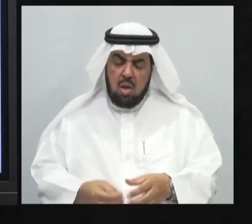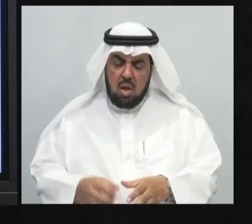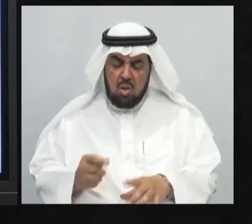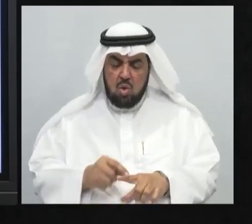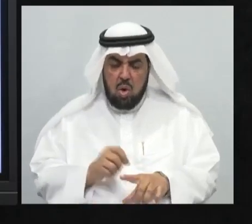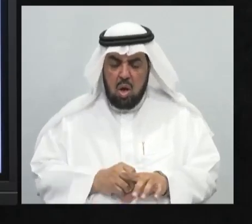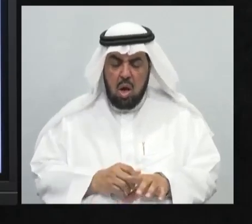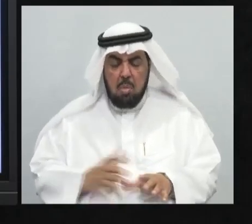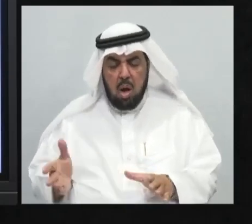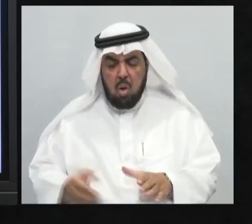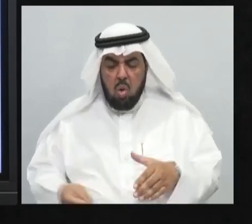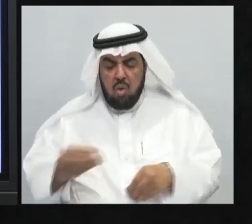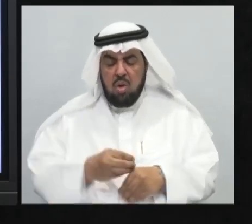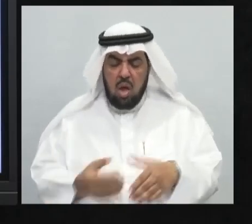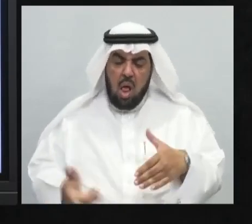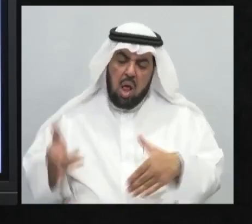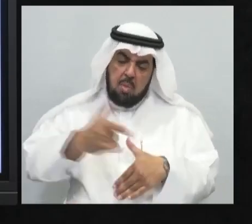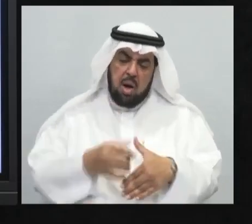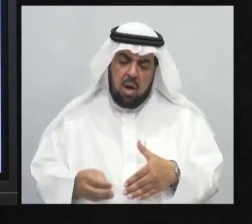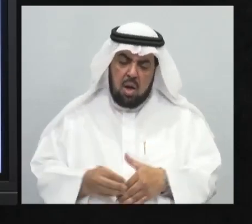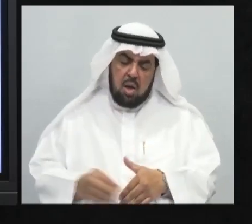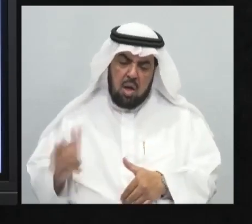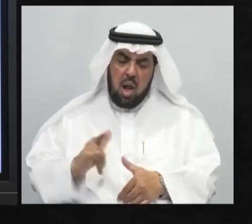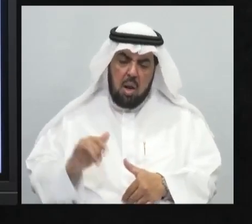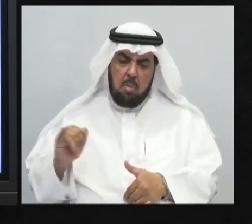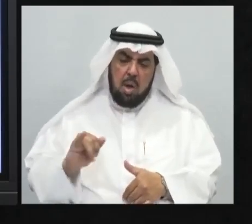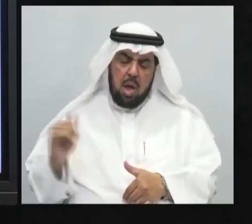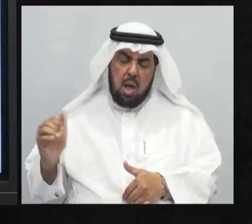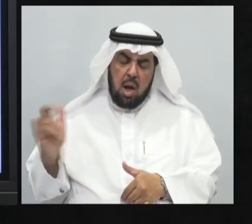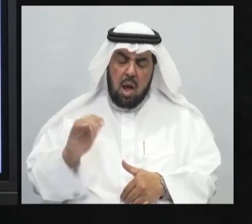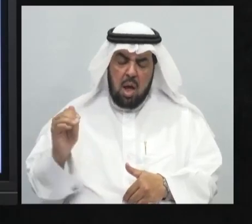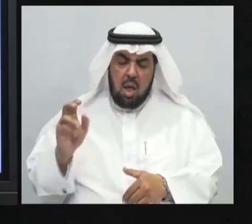الرئيس والباقي يوضع اين في